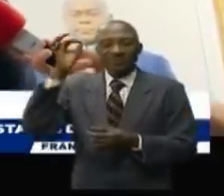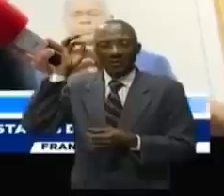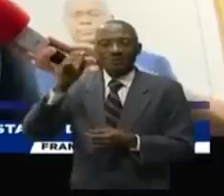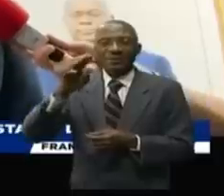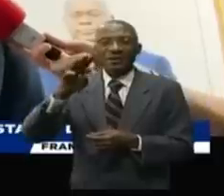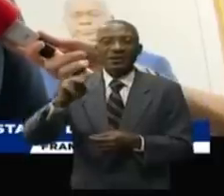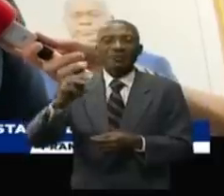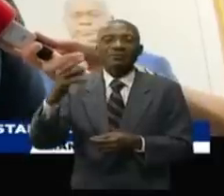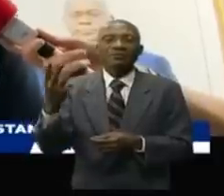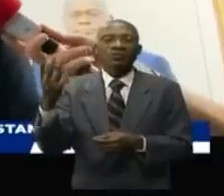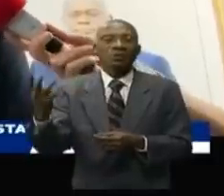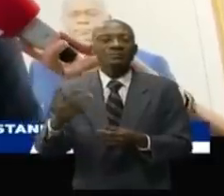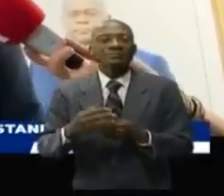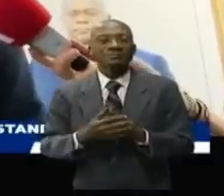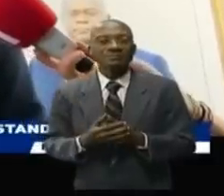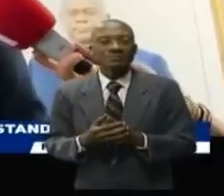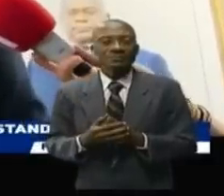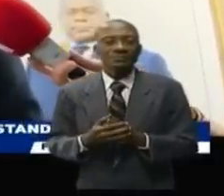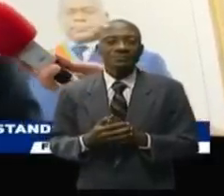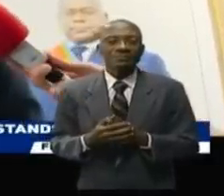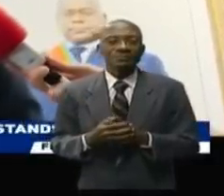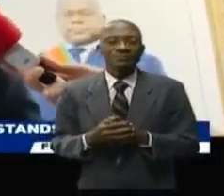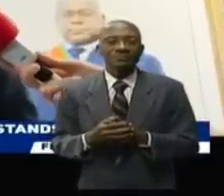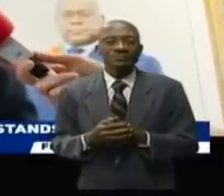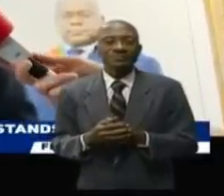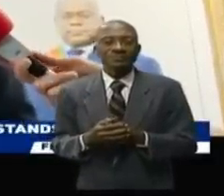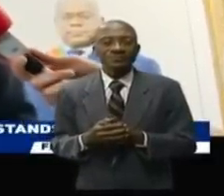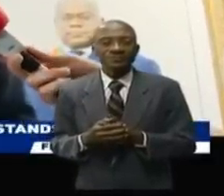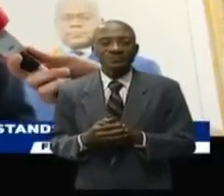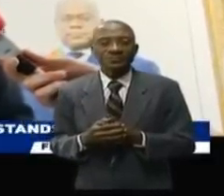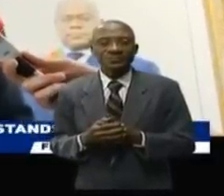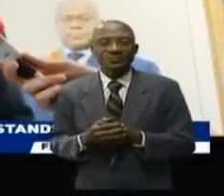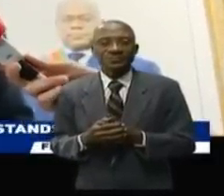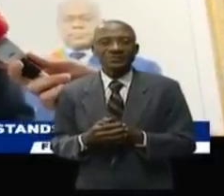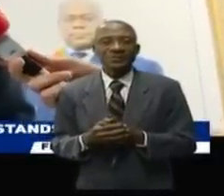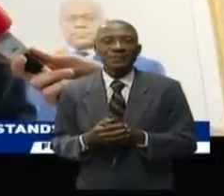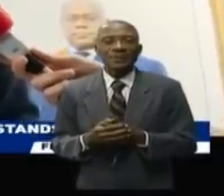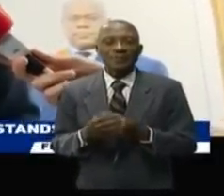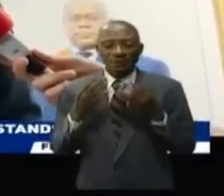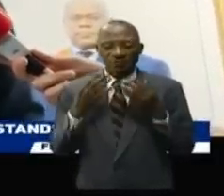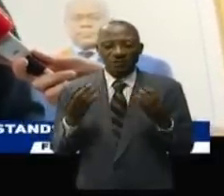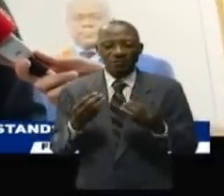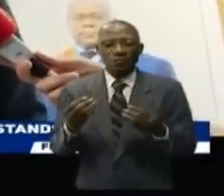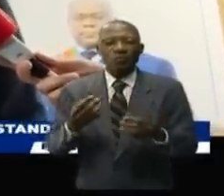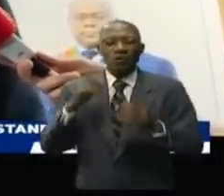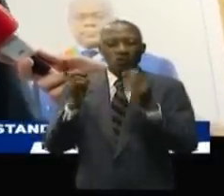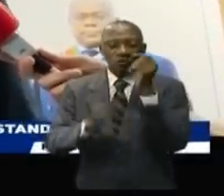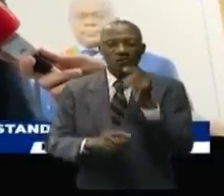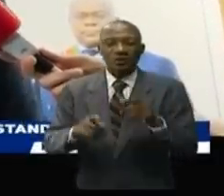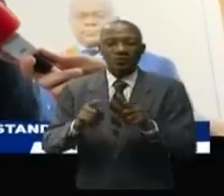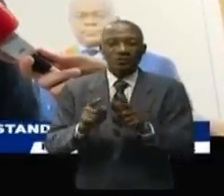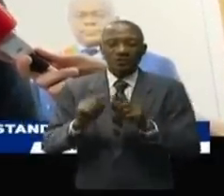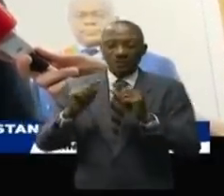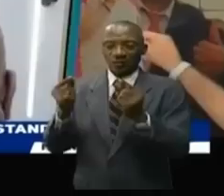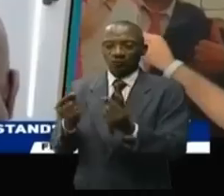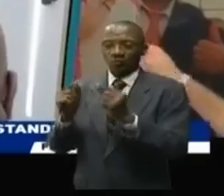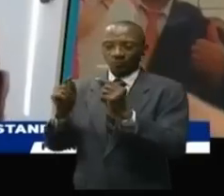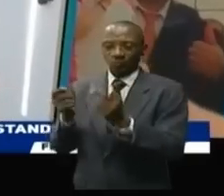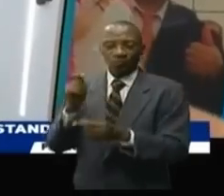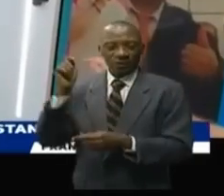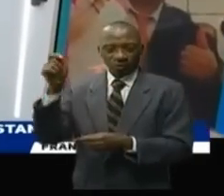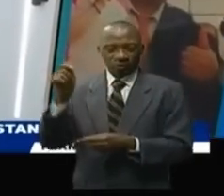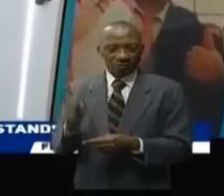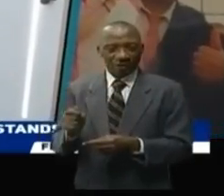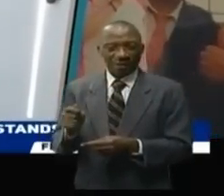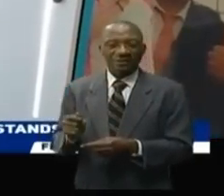au-delà de cette question, les condamnations à tout soutien aux groupes armés et forces négatives qui sévissent en République démocratique